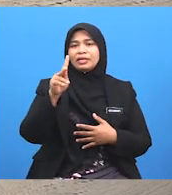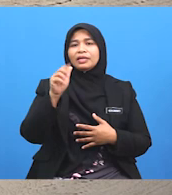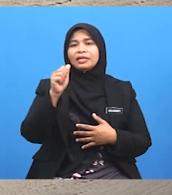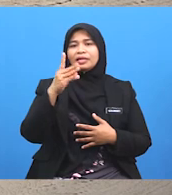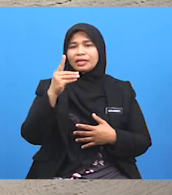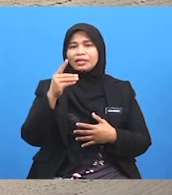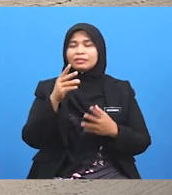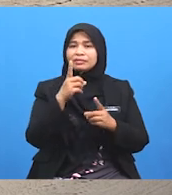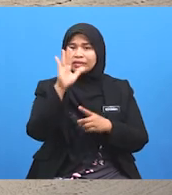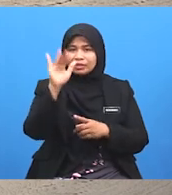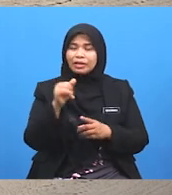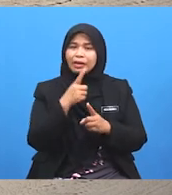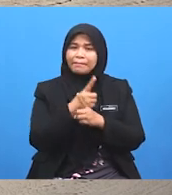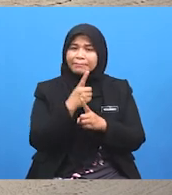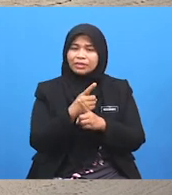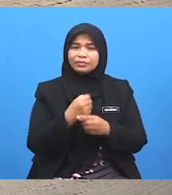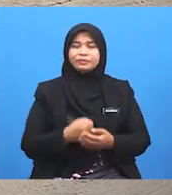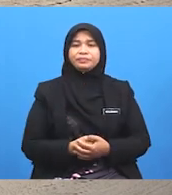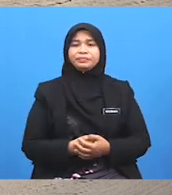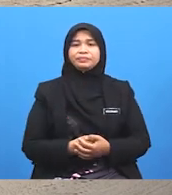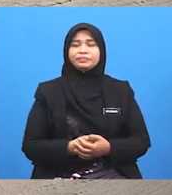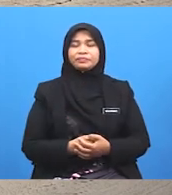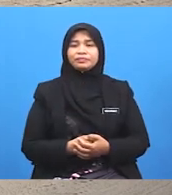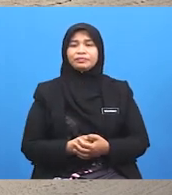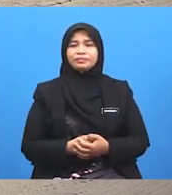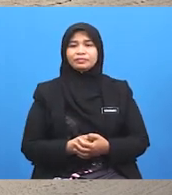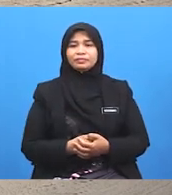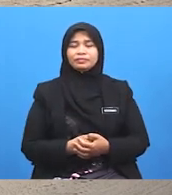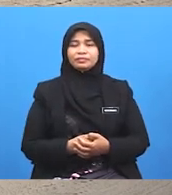betul berdasarkan amalan kerajinan kamu.